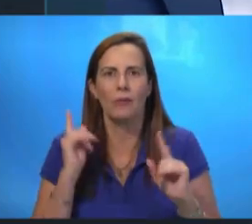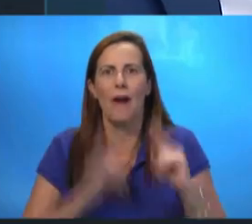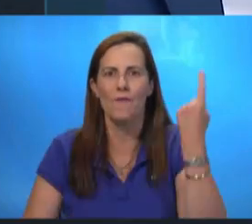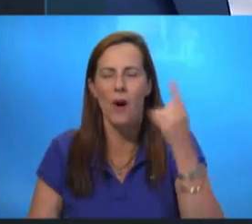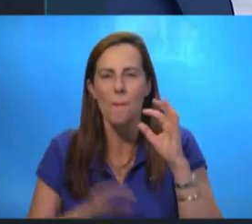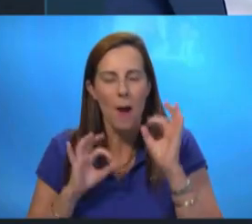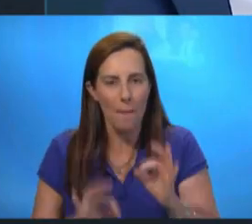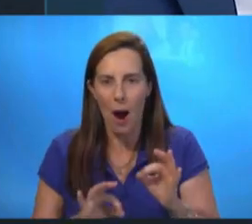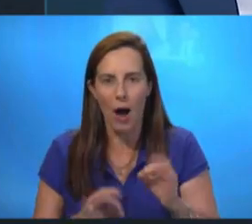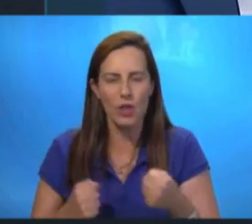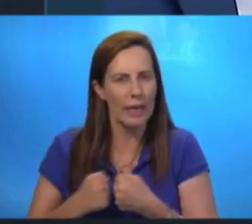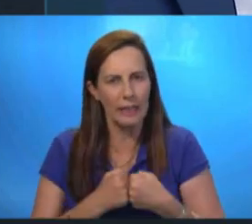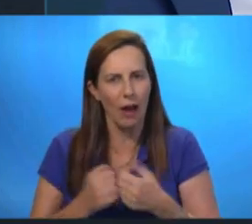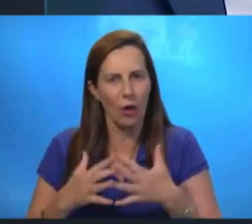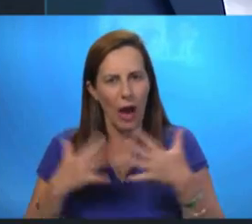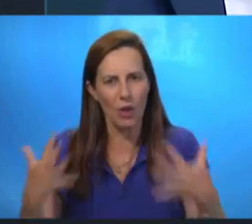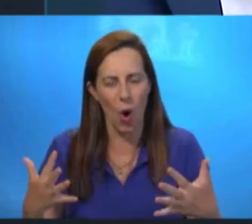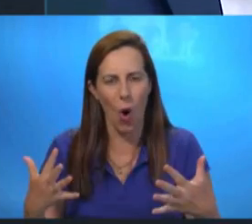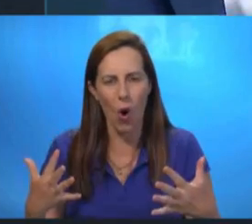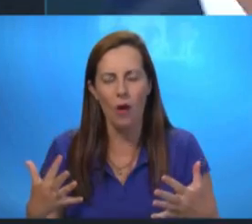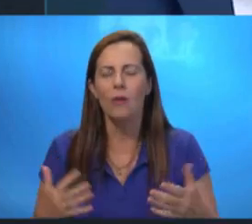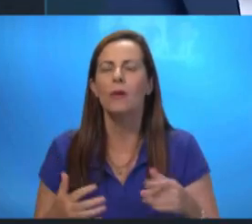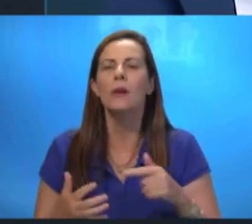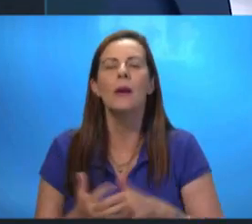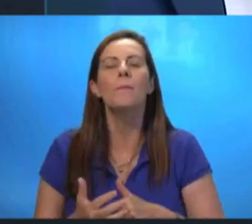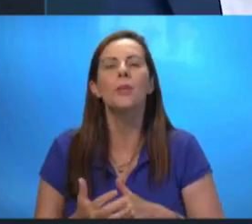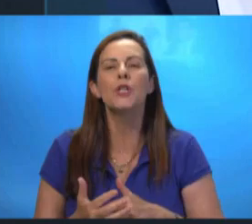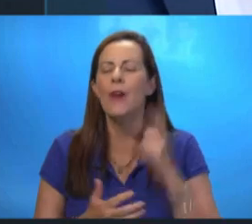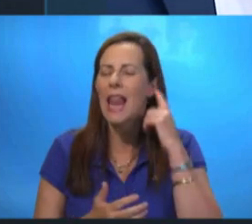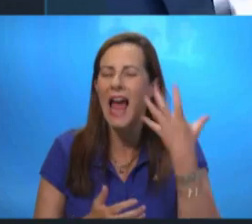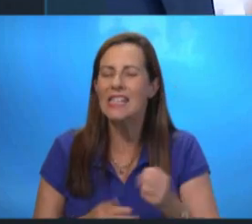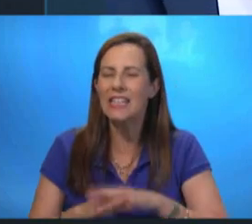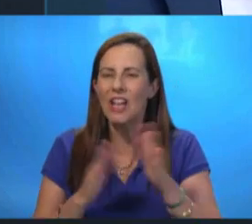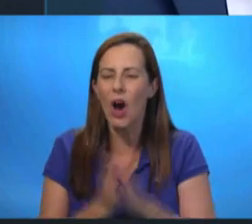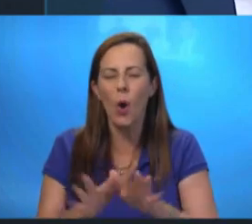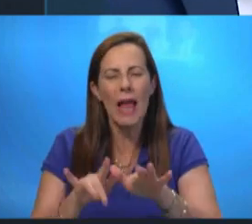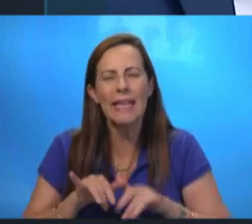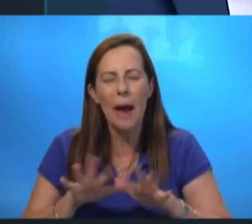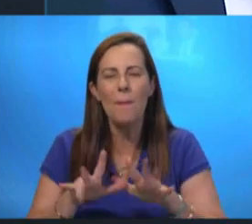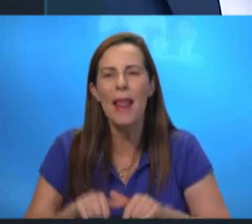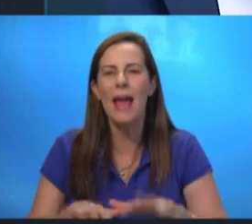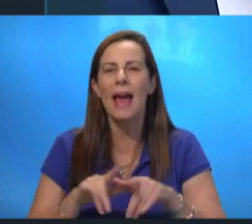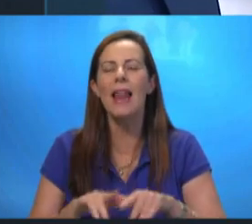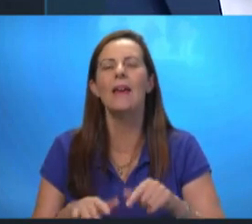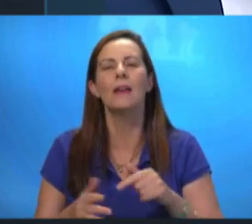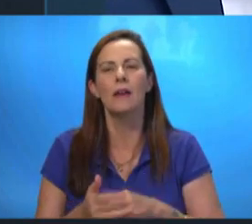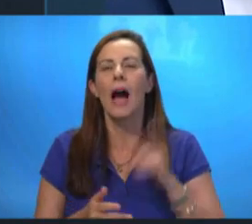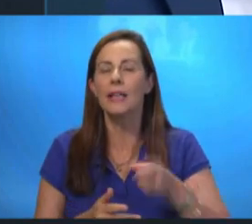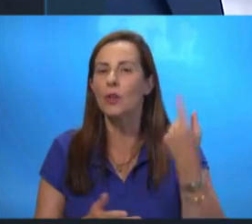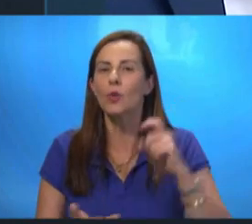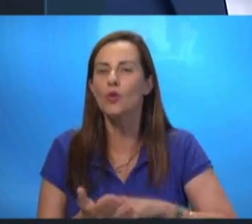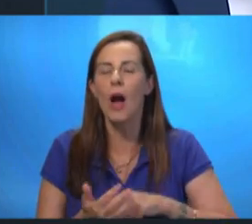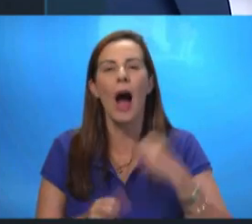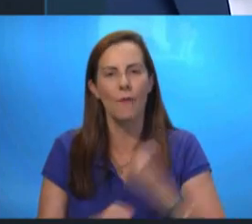את גורמי האכיפה מאז שהוא חתם. כדי להזין להכל, לתמלא, לאבד את המידע, הייתה דרושה עבודה